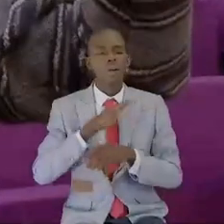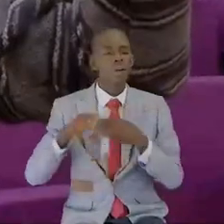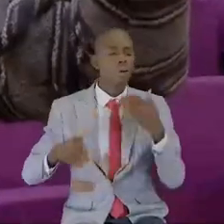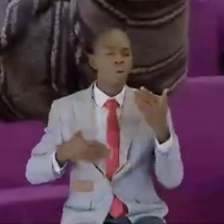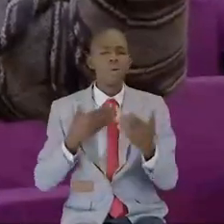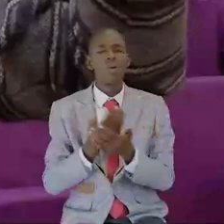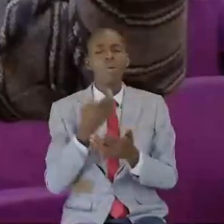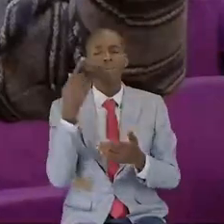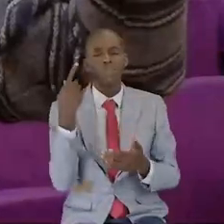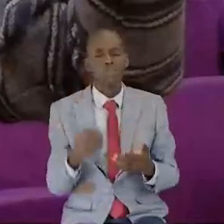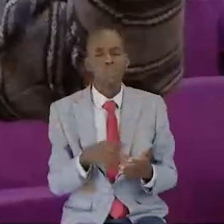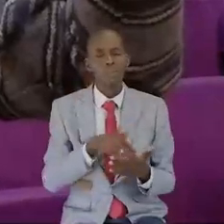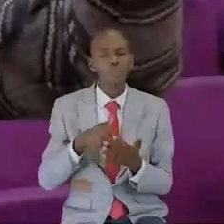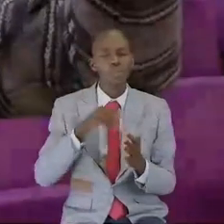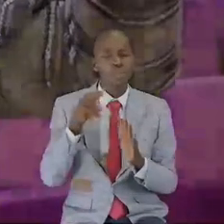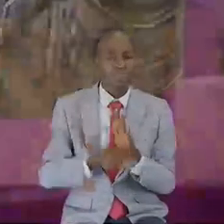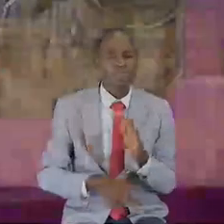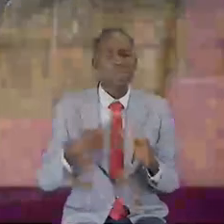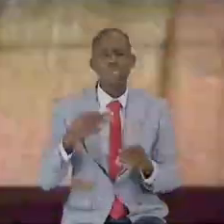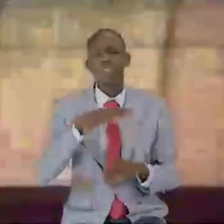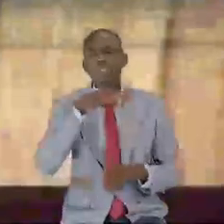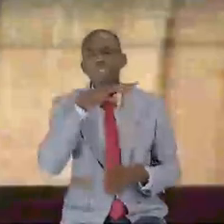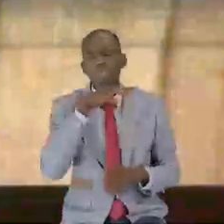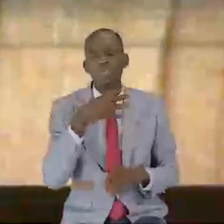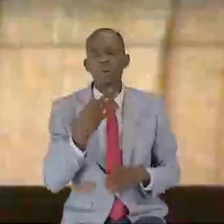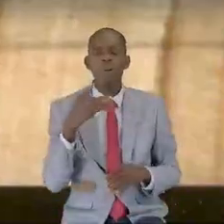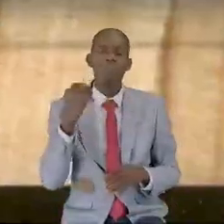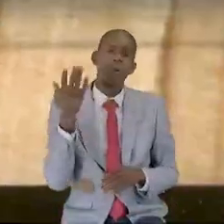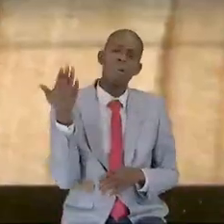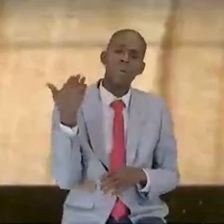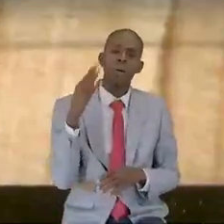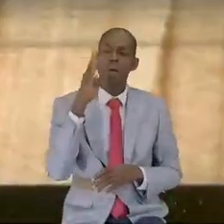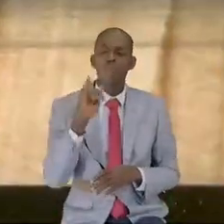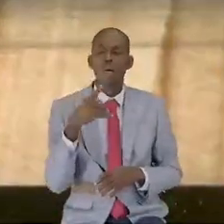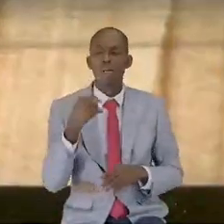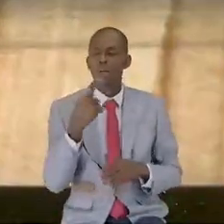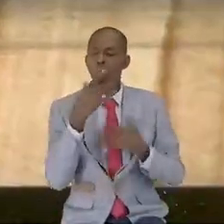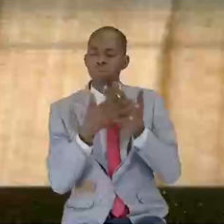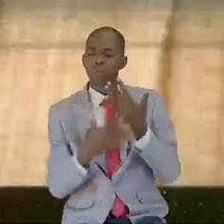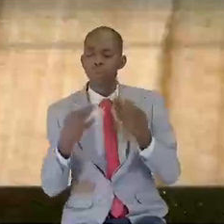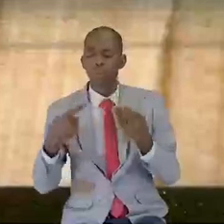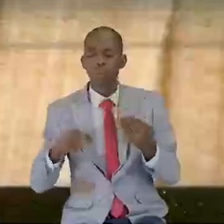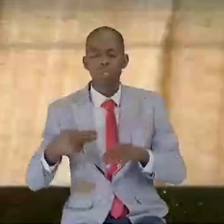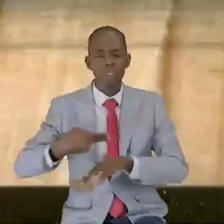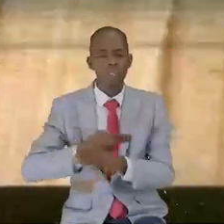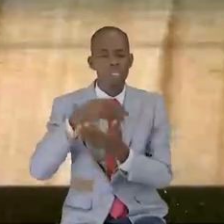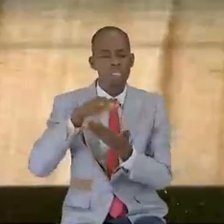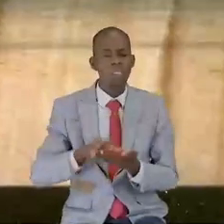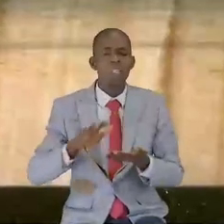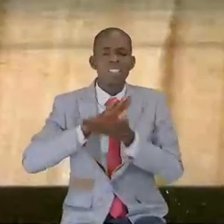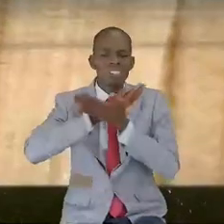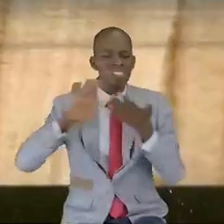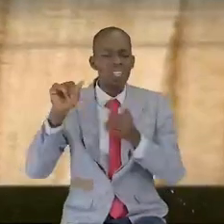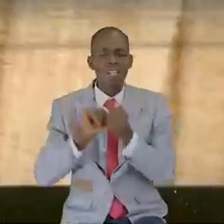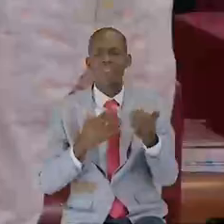Et tous les défauts et les souillures du passé, par le sang de l'agneau, balaient toutes choses au nom